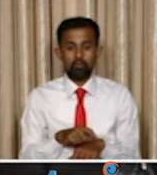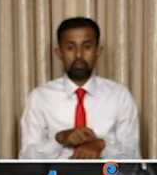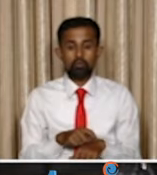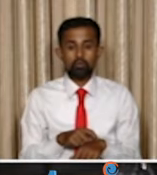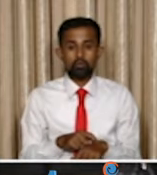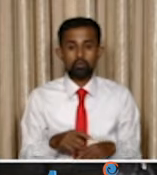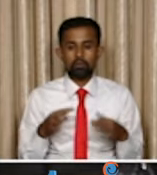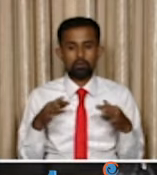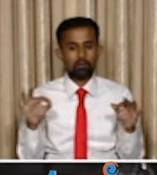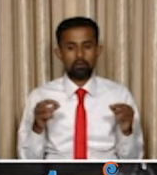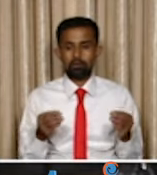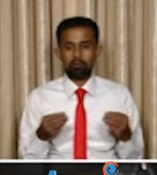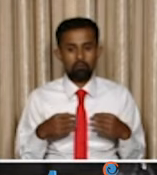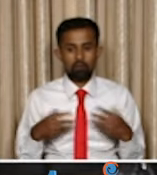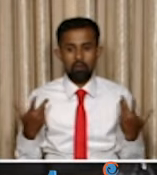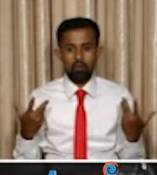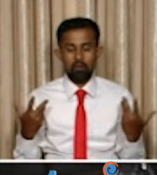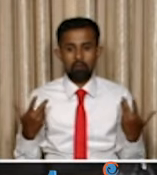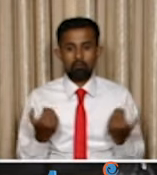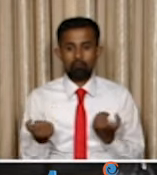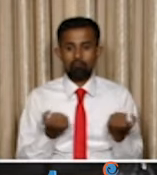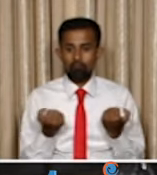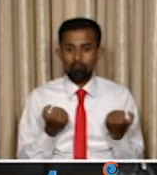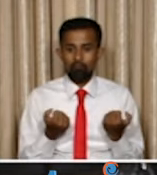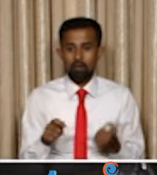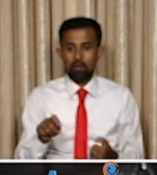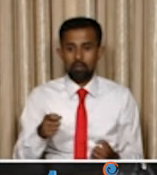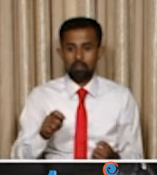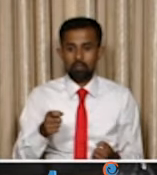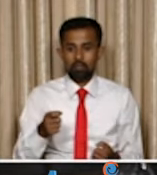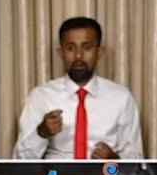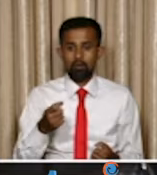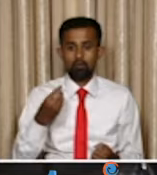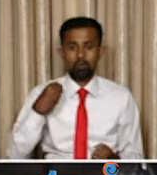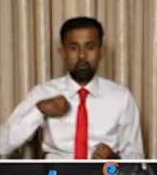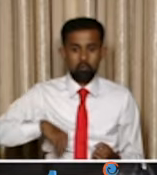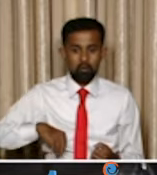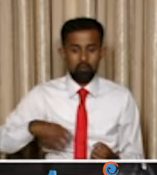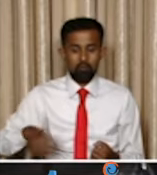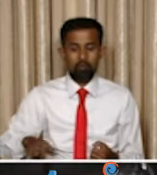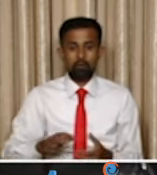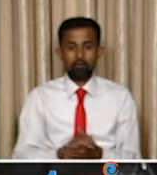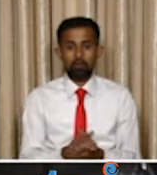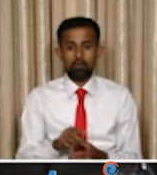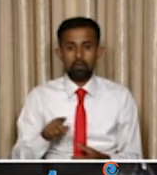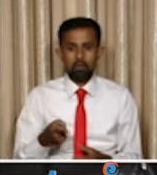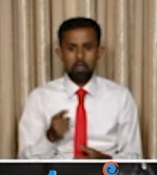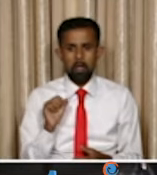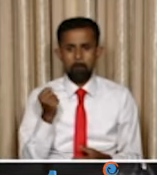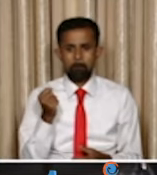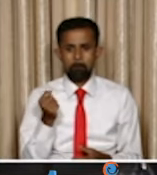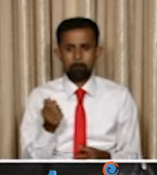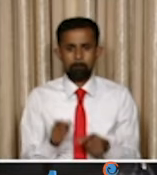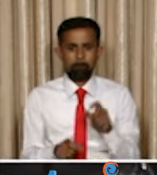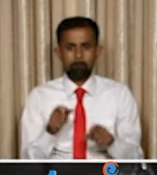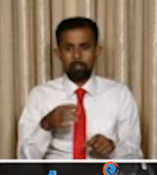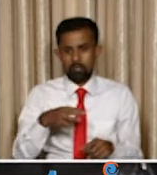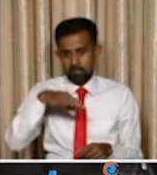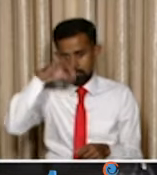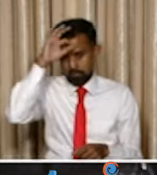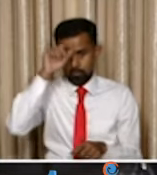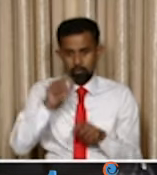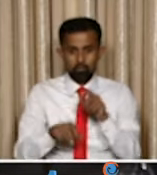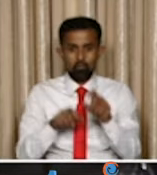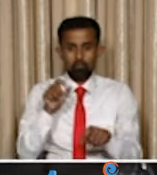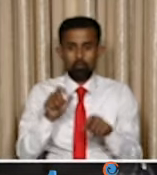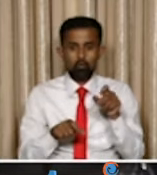சென்ற வாகனத்தினுடைய திறப்பு பறிமுதல் செய்யப்பட்டிருக்கிறது. அங்கே சுற்றி வளைத்திருக்கின்ற 150 மேற்பட்ட பெரும்பான்மையின சிங்களவர்களுக்கு சாராயங்கள்